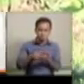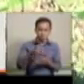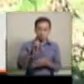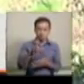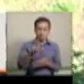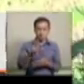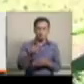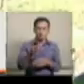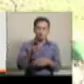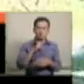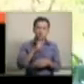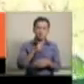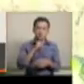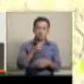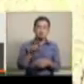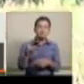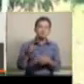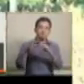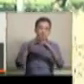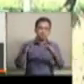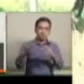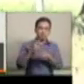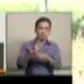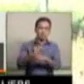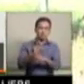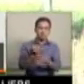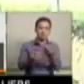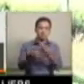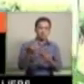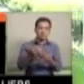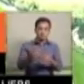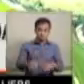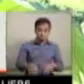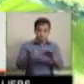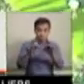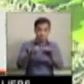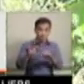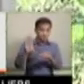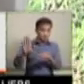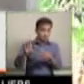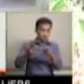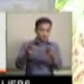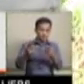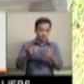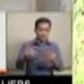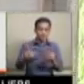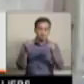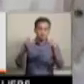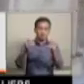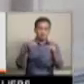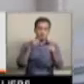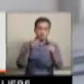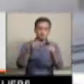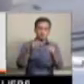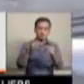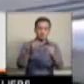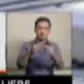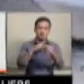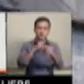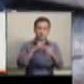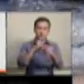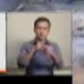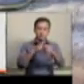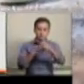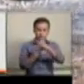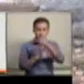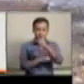bakal itong waffle box house, kaya kontra na agad sa sunog. At kapag bahain naman ang inyong lugar, elevated itong bahay at nakapatong sa stilt foundation